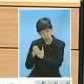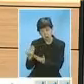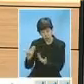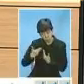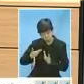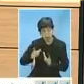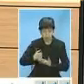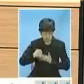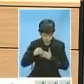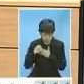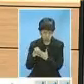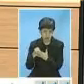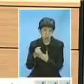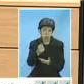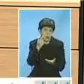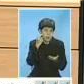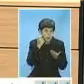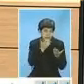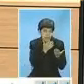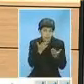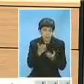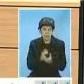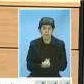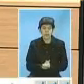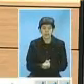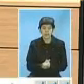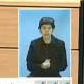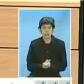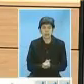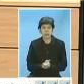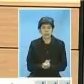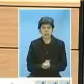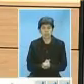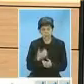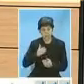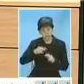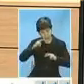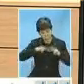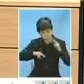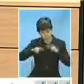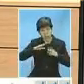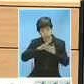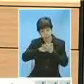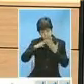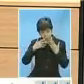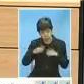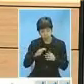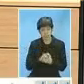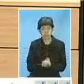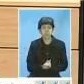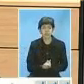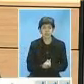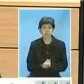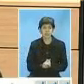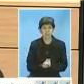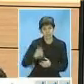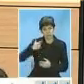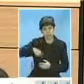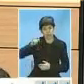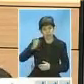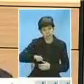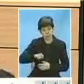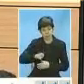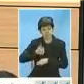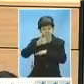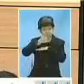ขอท่านเชื่อไหมครับว่าพอพิจารณาคดีเสร็จท่านผู้พิพากษาประจ